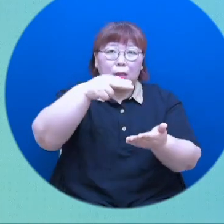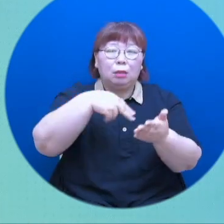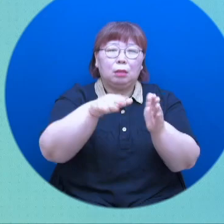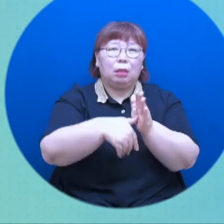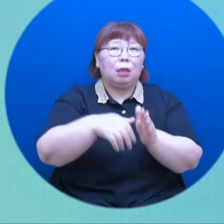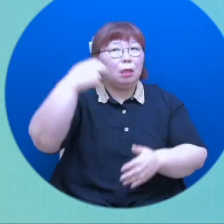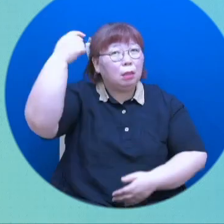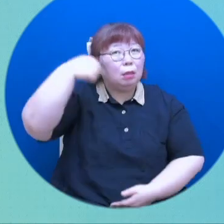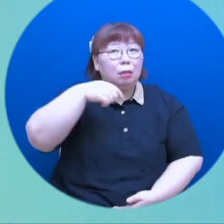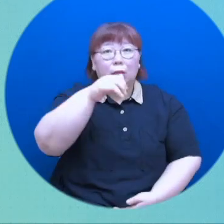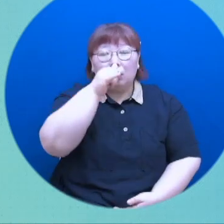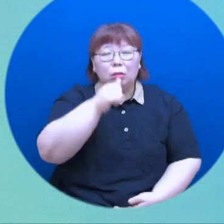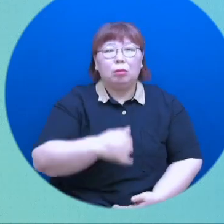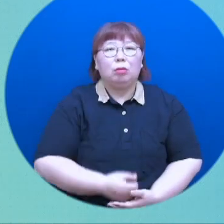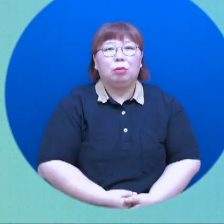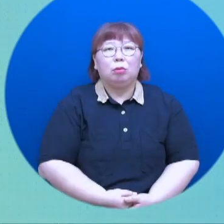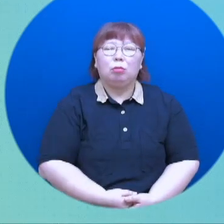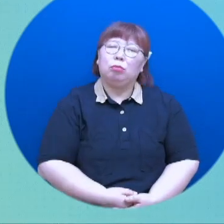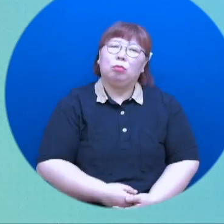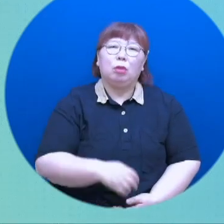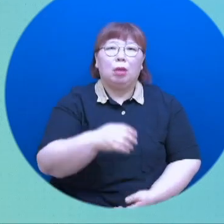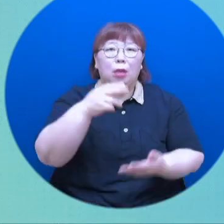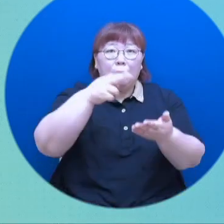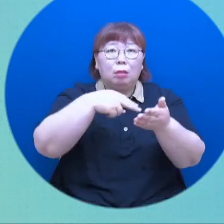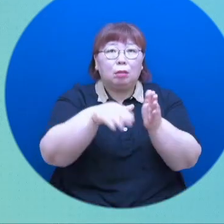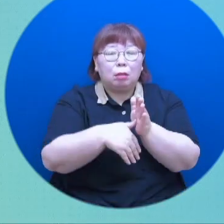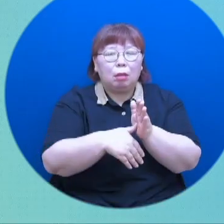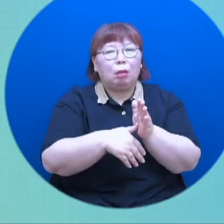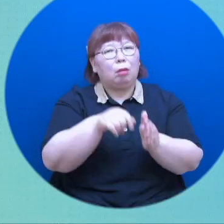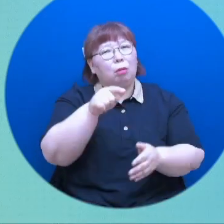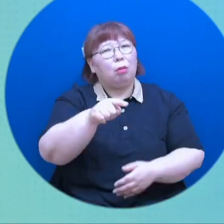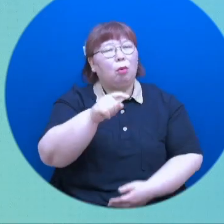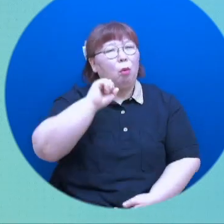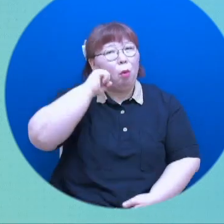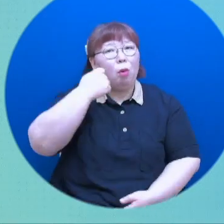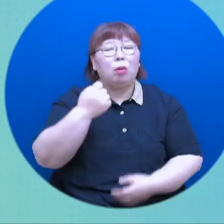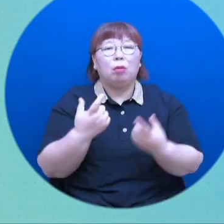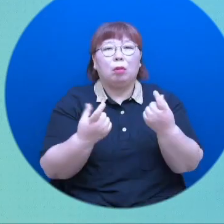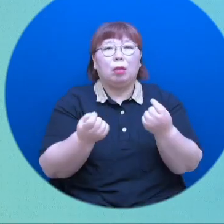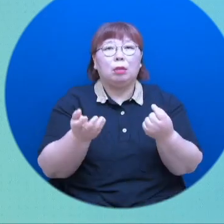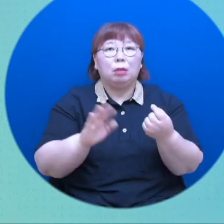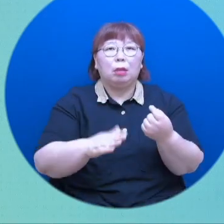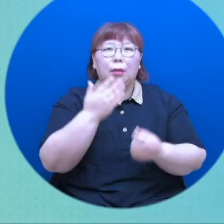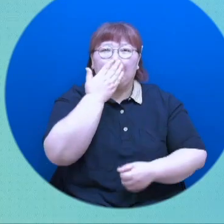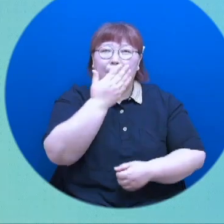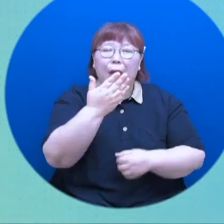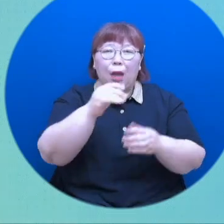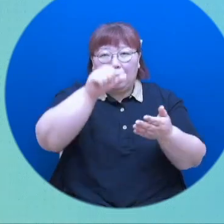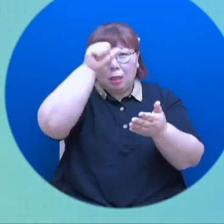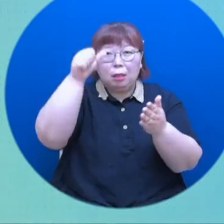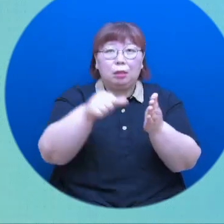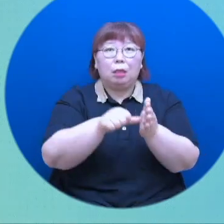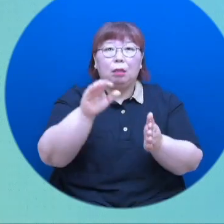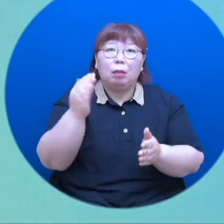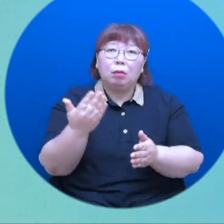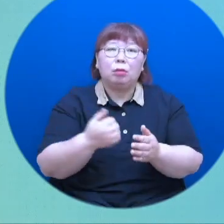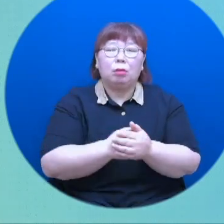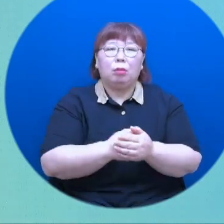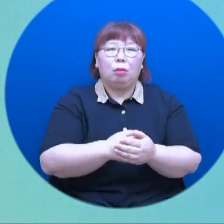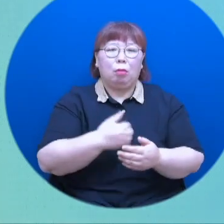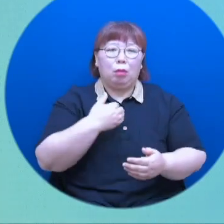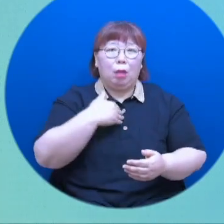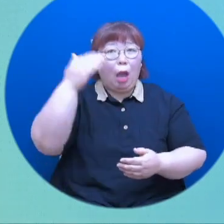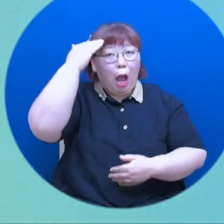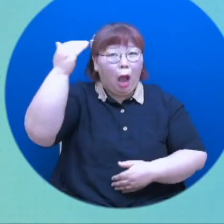있어요. 도대체 불가능해서 어떻게 이런 가능한 인생이 될 수 있을까? 자기 나라가 아닌 그